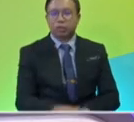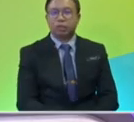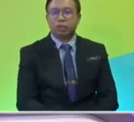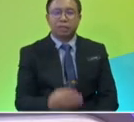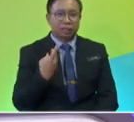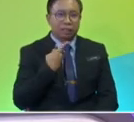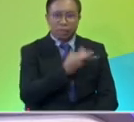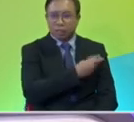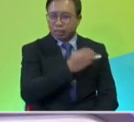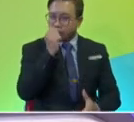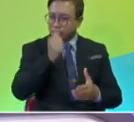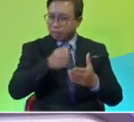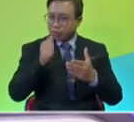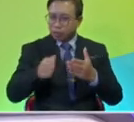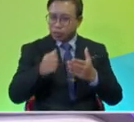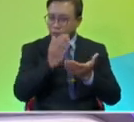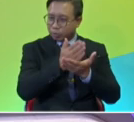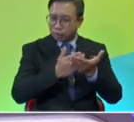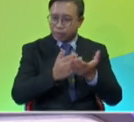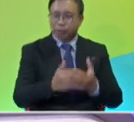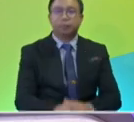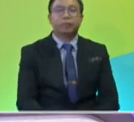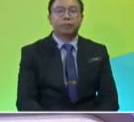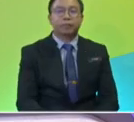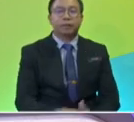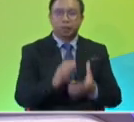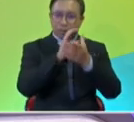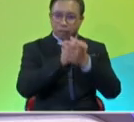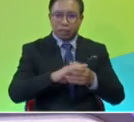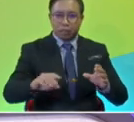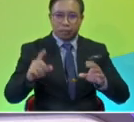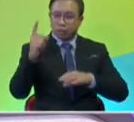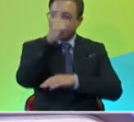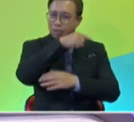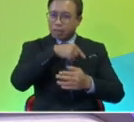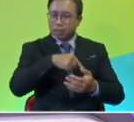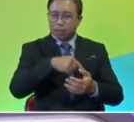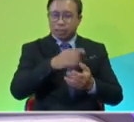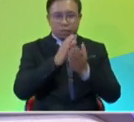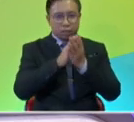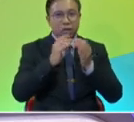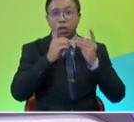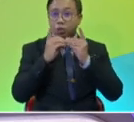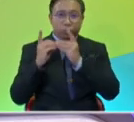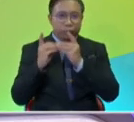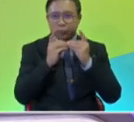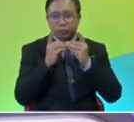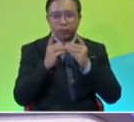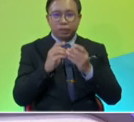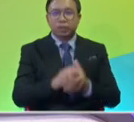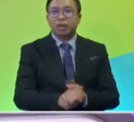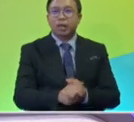kita ketuk bahagian Tengah ni okey contohnya macam Selamat hari jadi